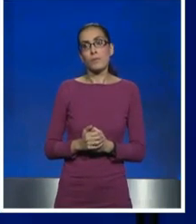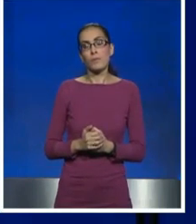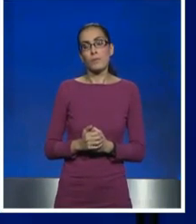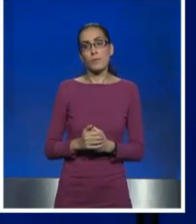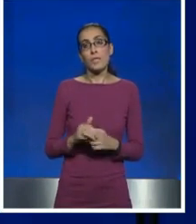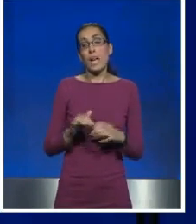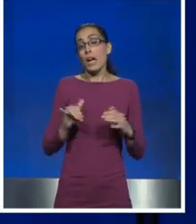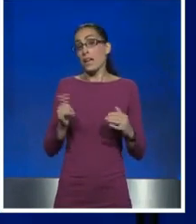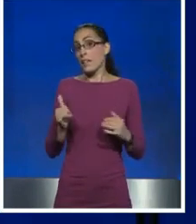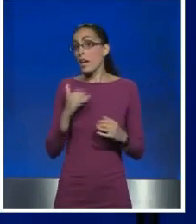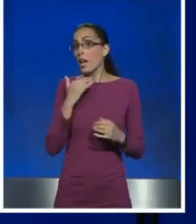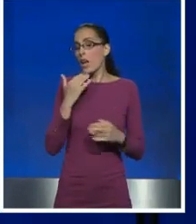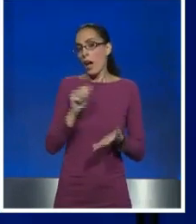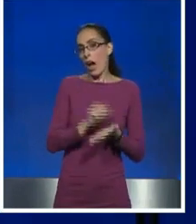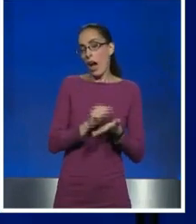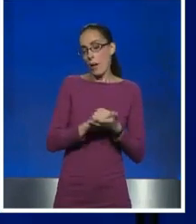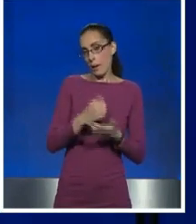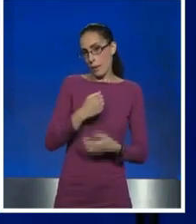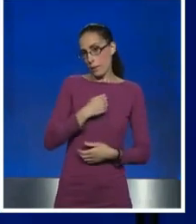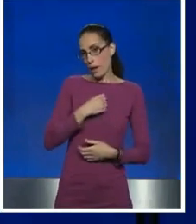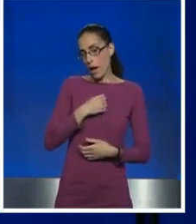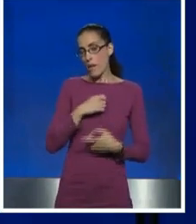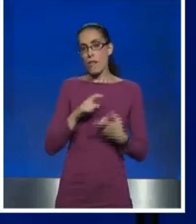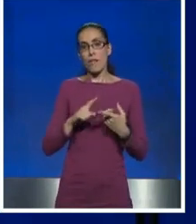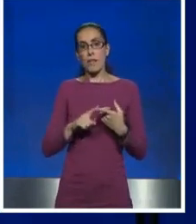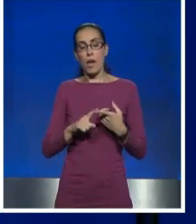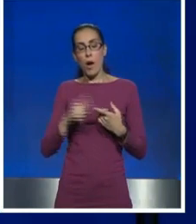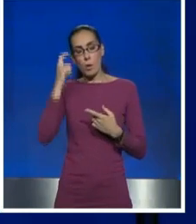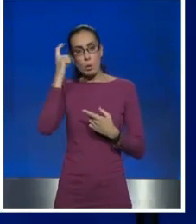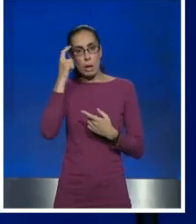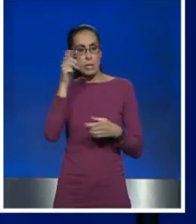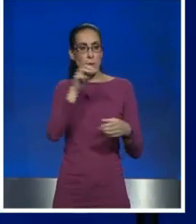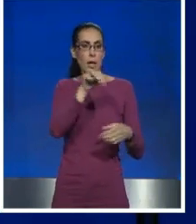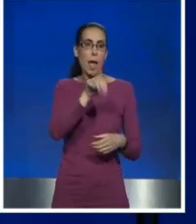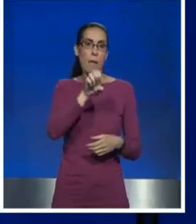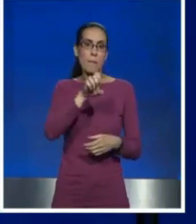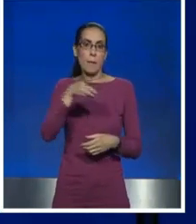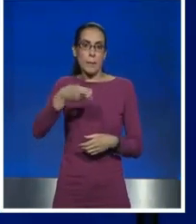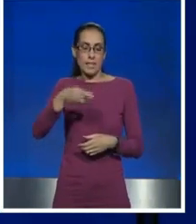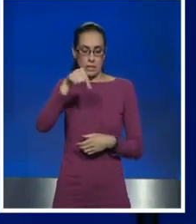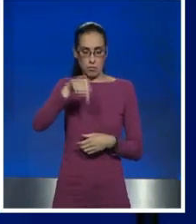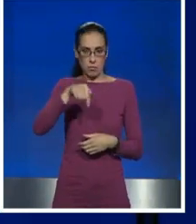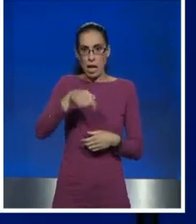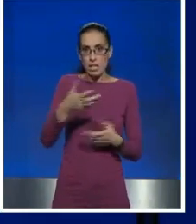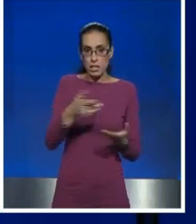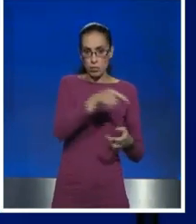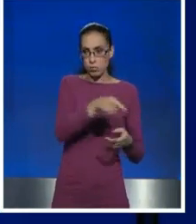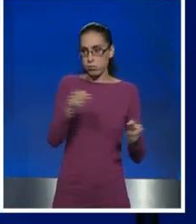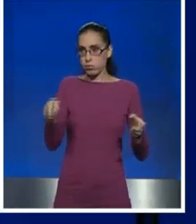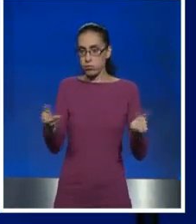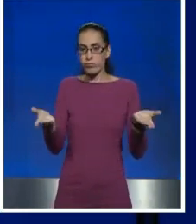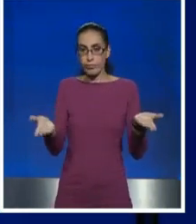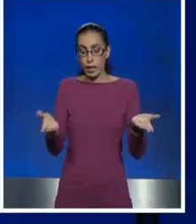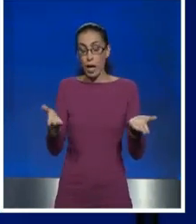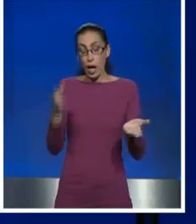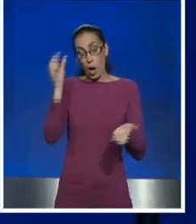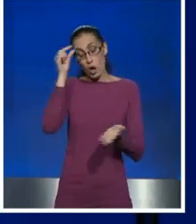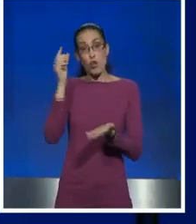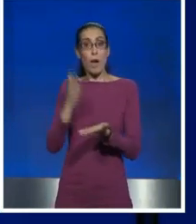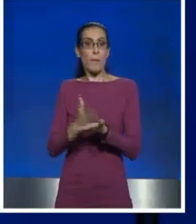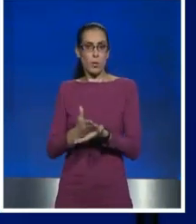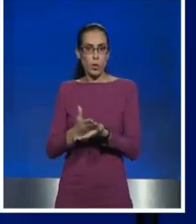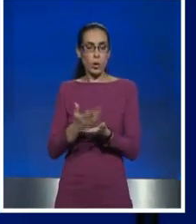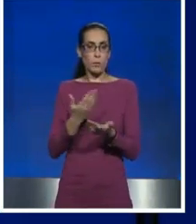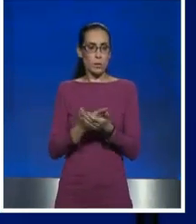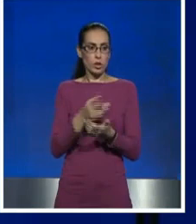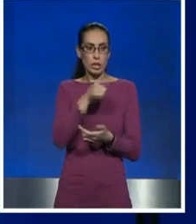ma taqbilx miegħi, jekk taħseb illi l-MPs li għandna, l-MPs tiegħek diġà jgħinuk biex issir